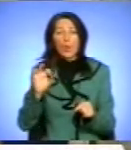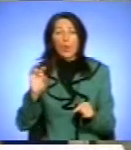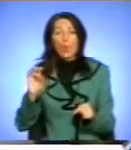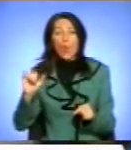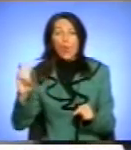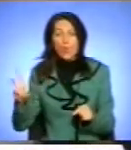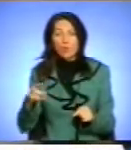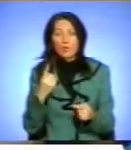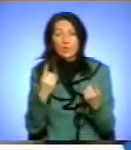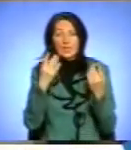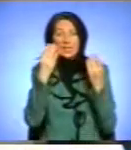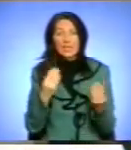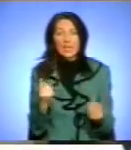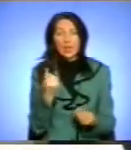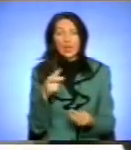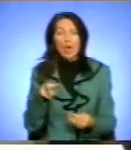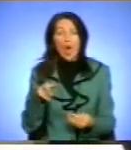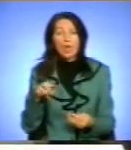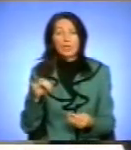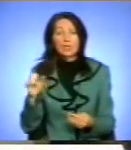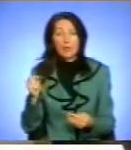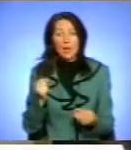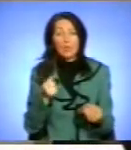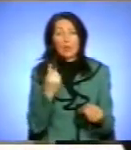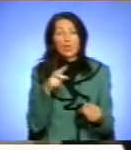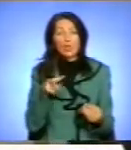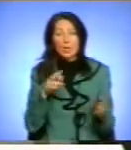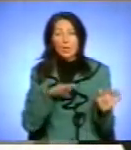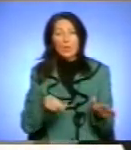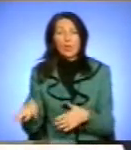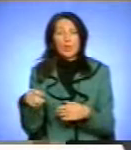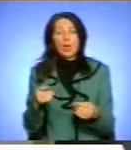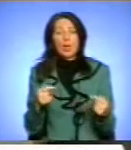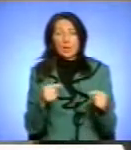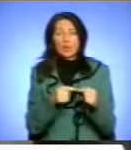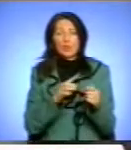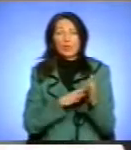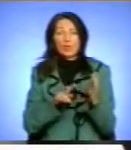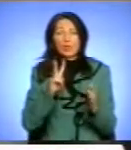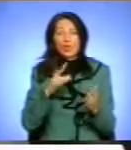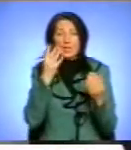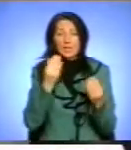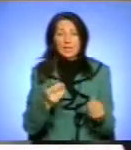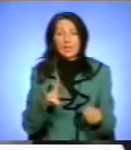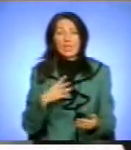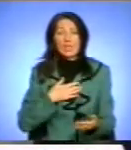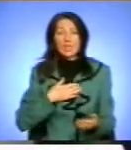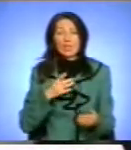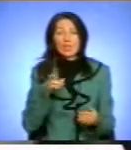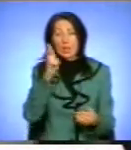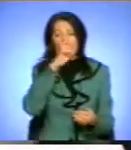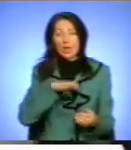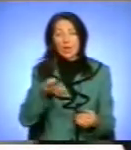листопада. 1 листопада минає рівно 94 дні, як наш край,